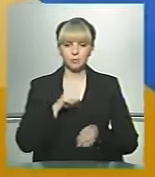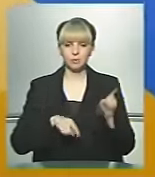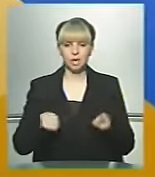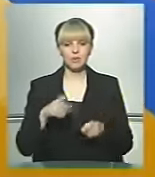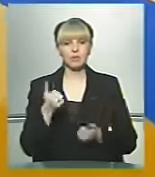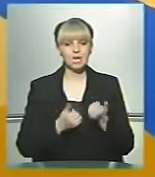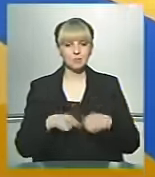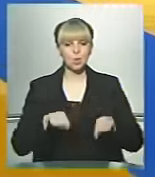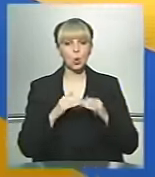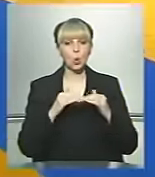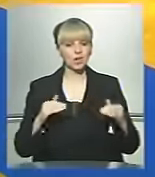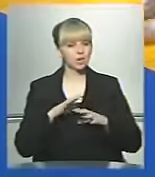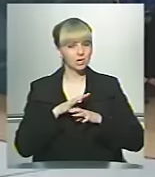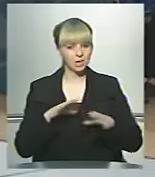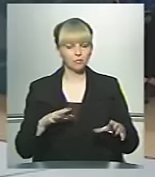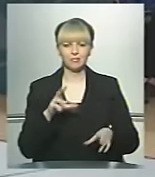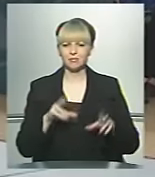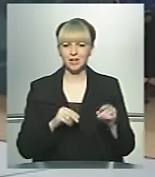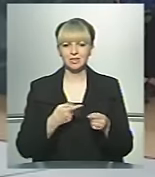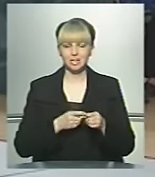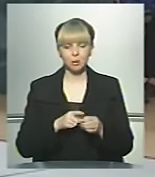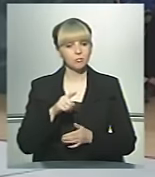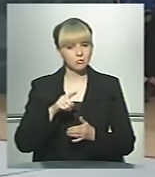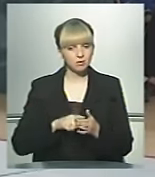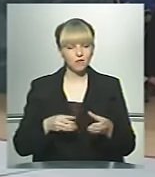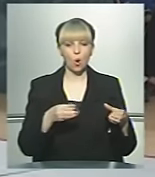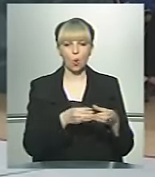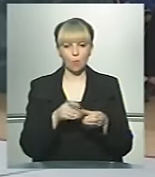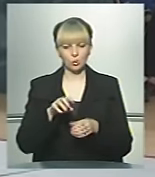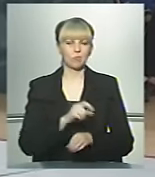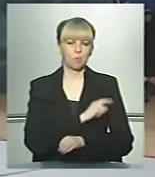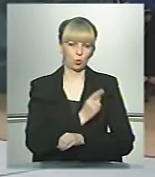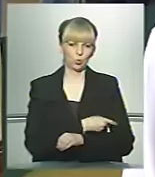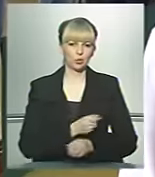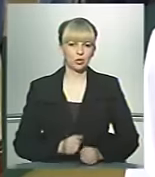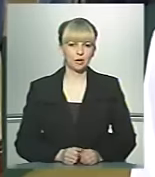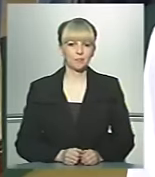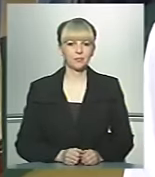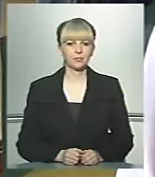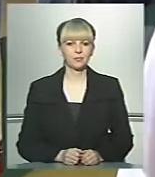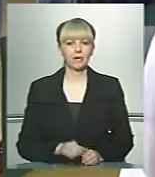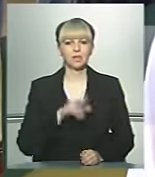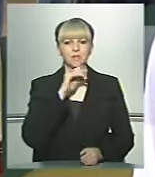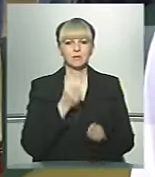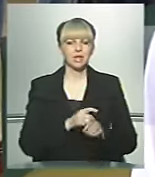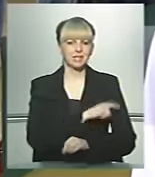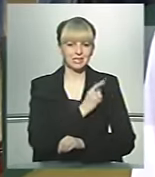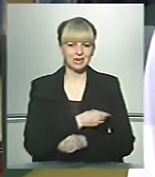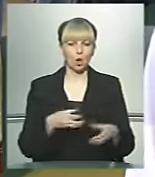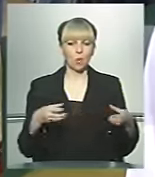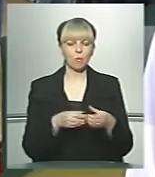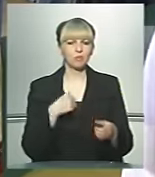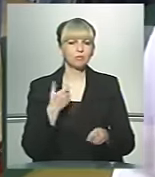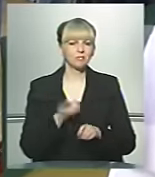них на змаганнях такого рівня ще не були. Та, незважаючи на це, зізнаються, команда у них потужна. Чернівці – це дуже сильна команда. Ми